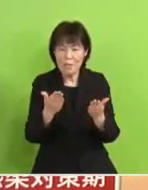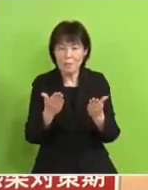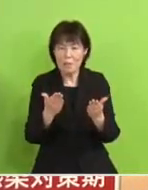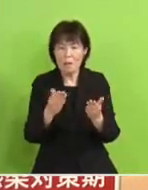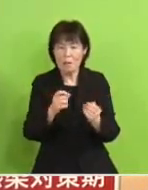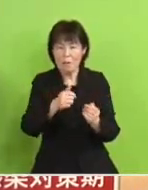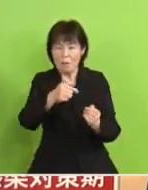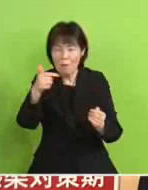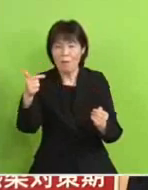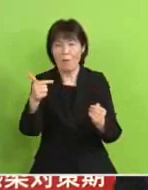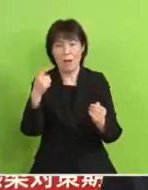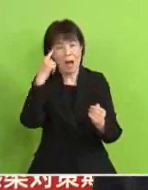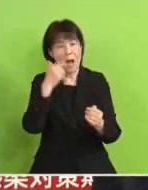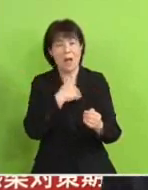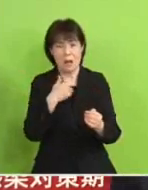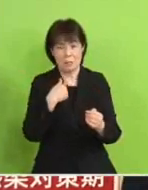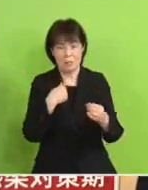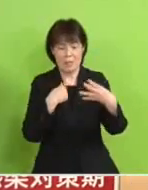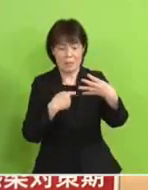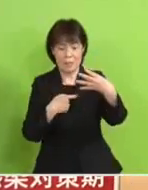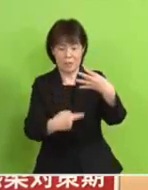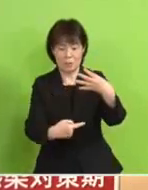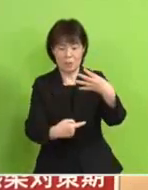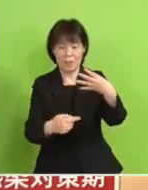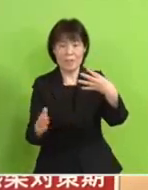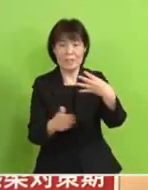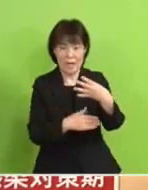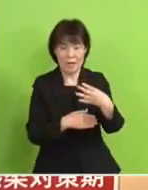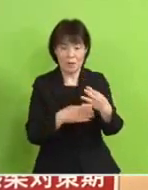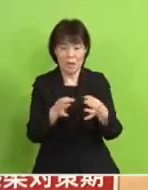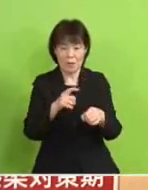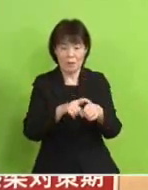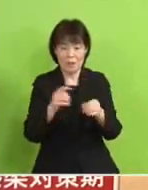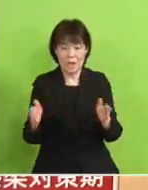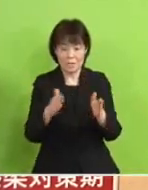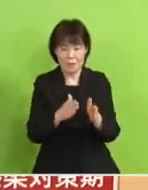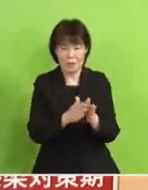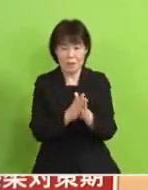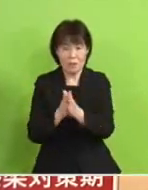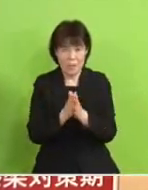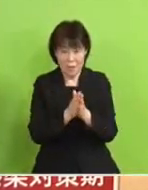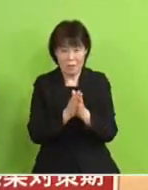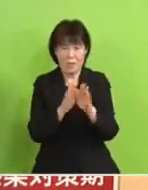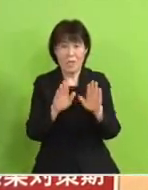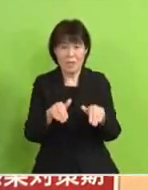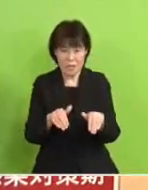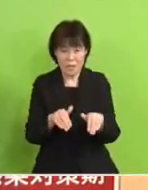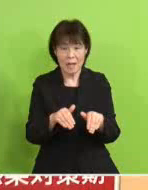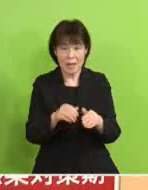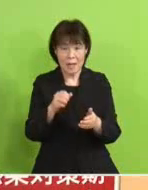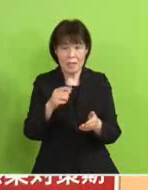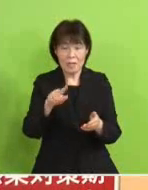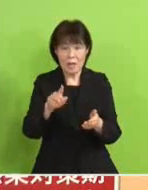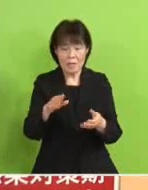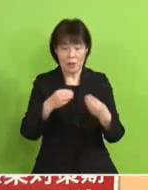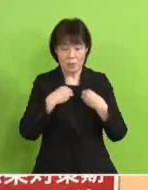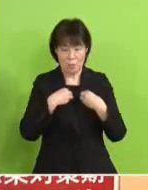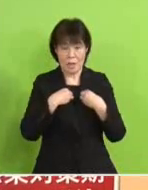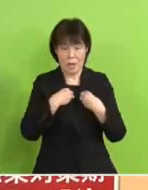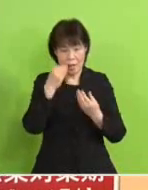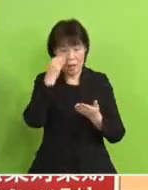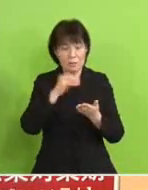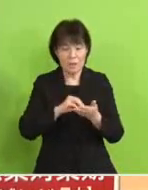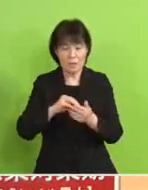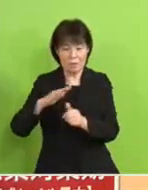ております。4月1日からの時短要請により、松山市を中心に陽性確認は横ば